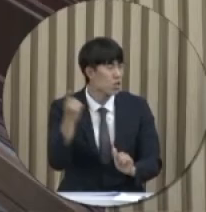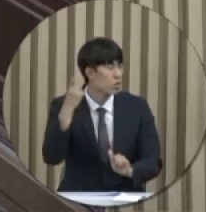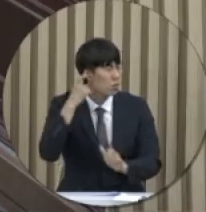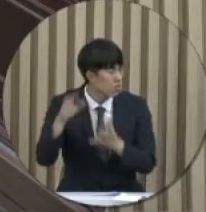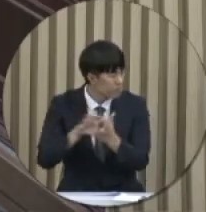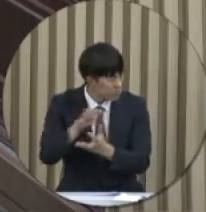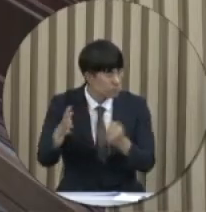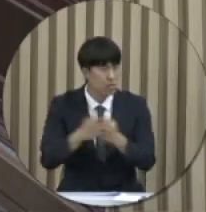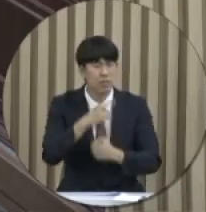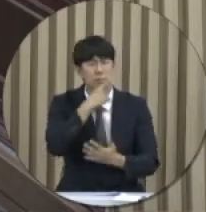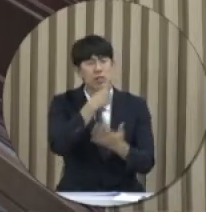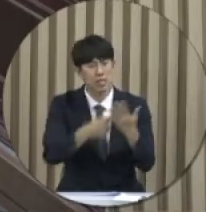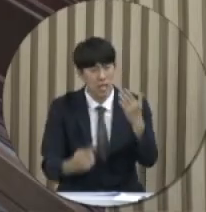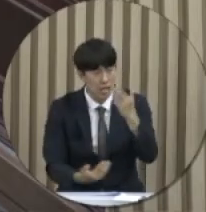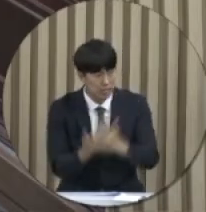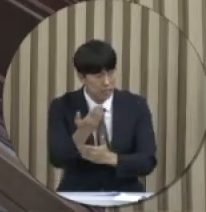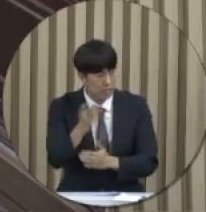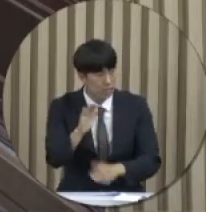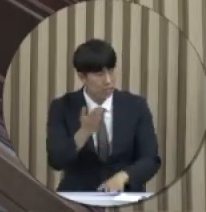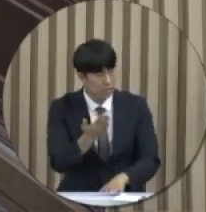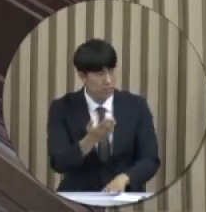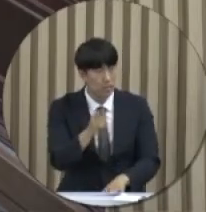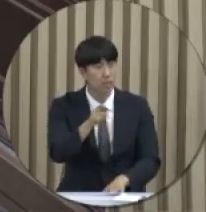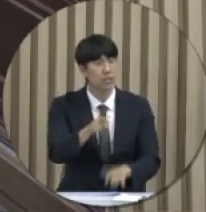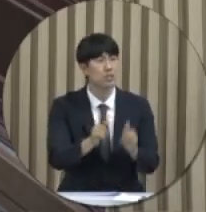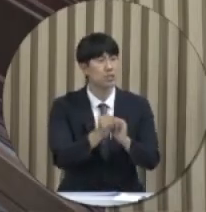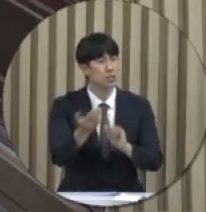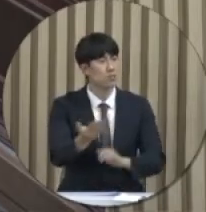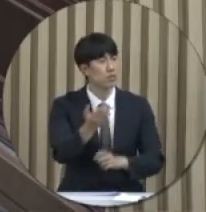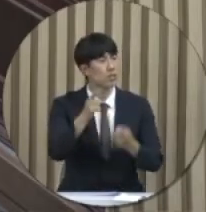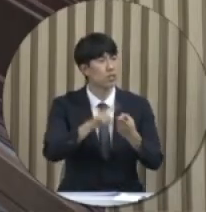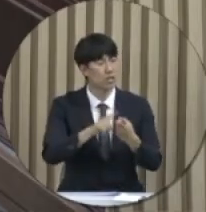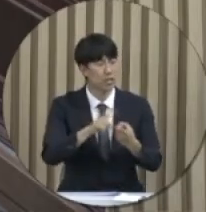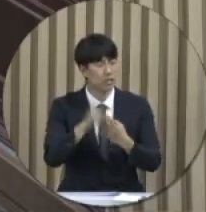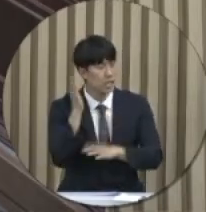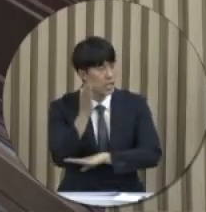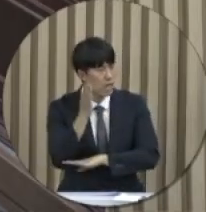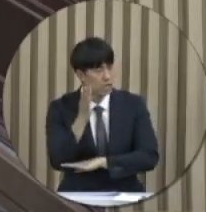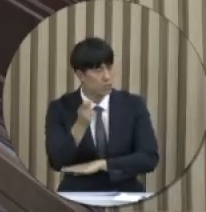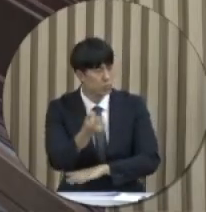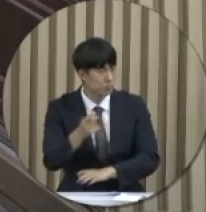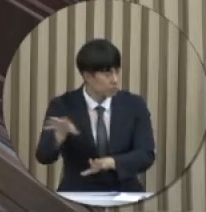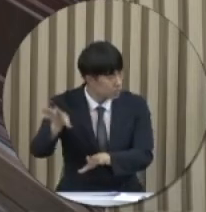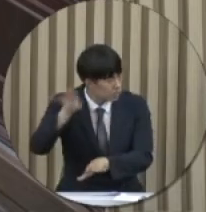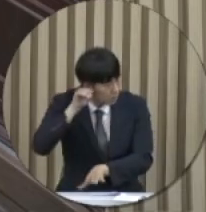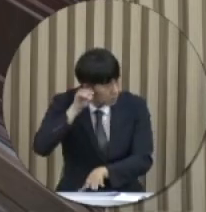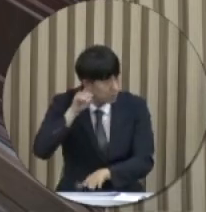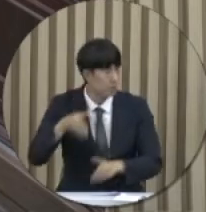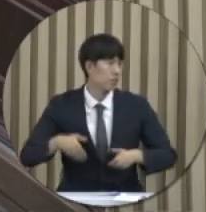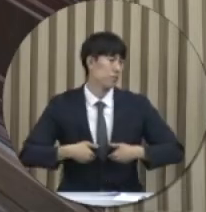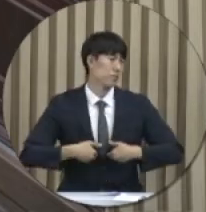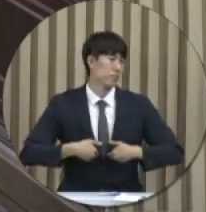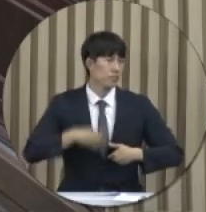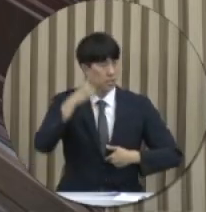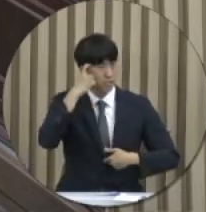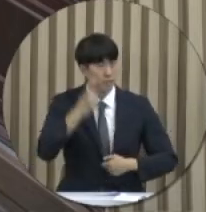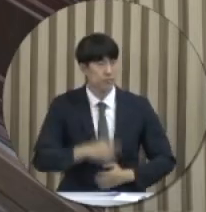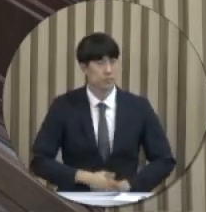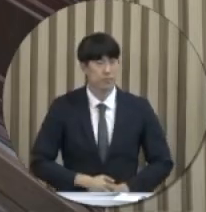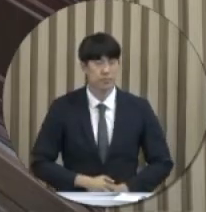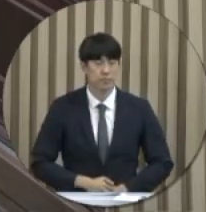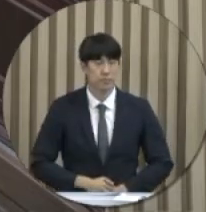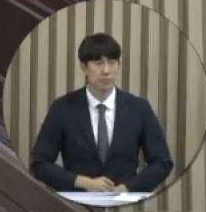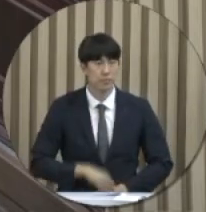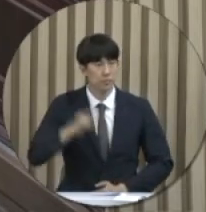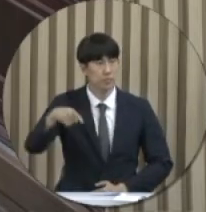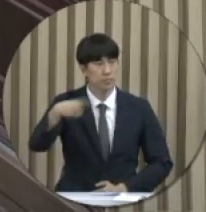피해를 보고 있어서 어쨌든 간에 이분들에 대한 이야기를 좀 들어봐야 되지 않을까 이런 생각을 하고 있고요.